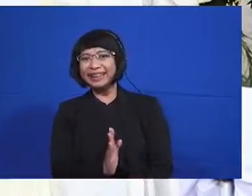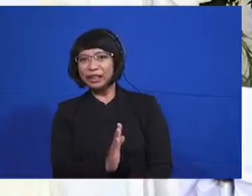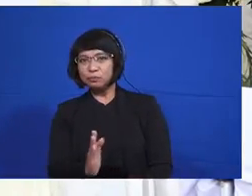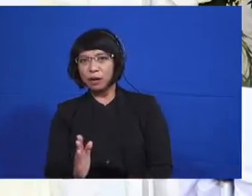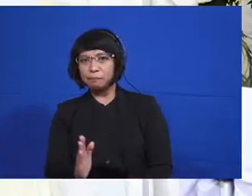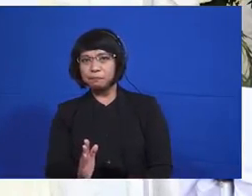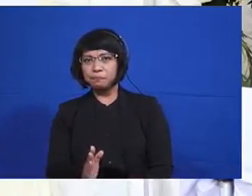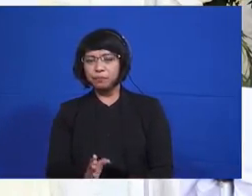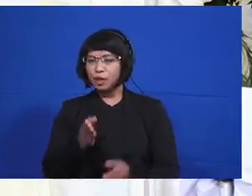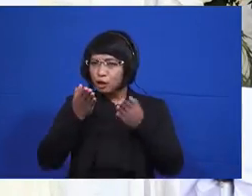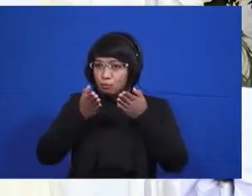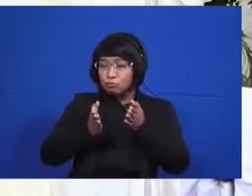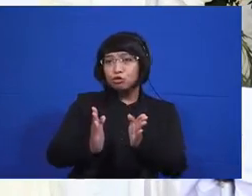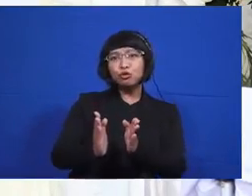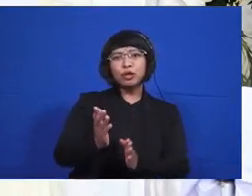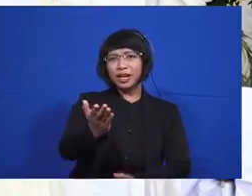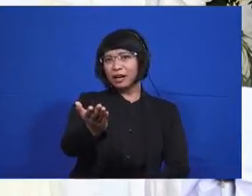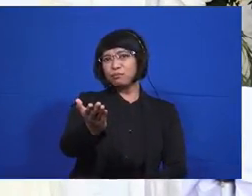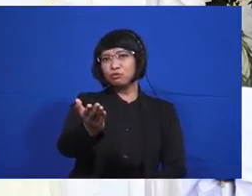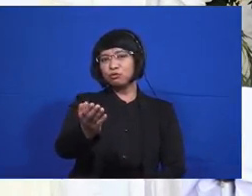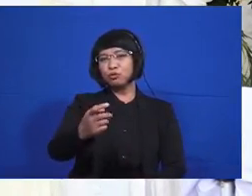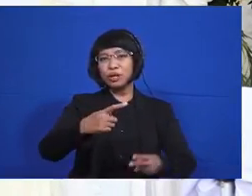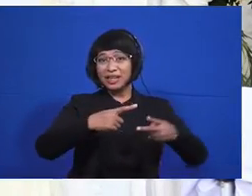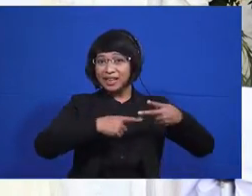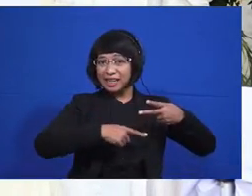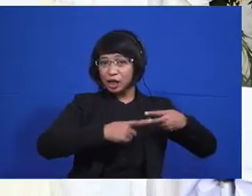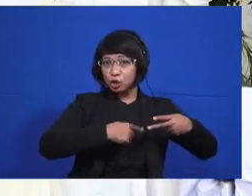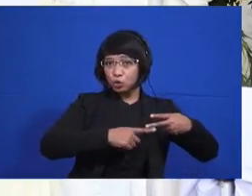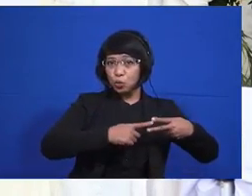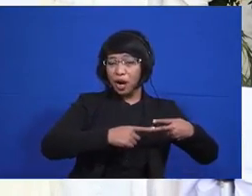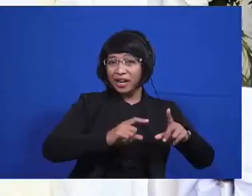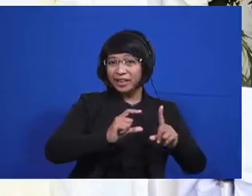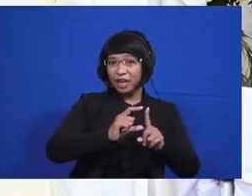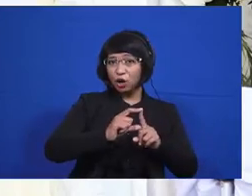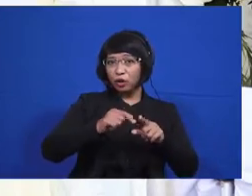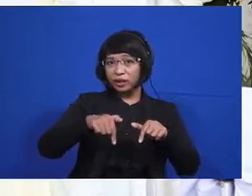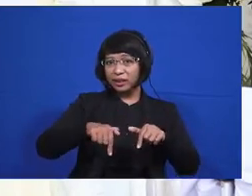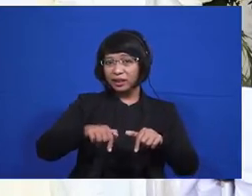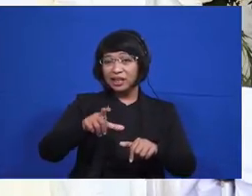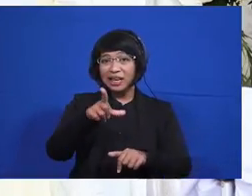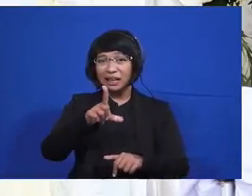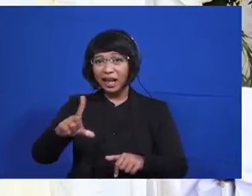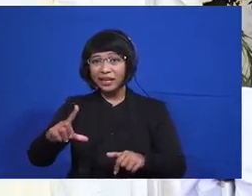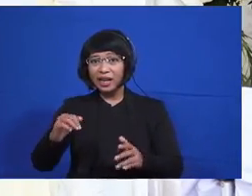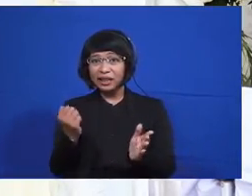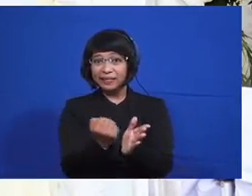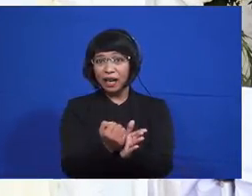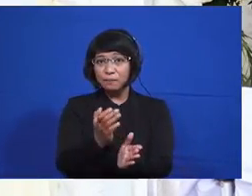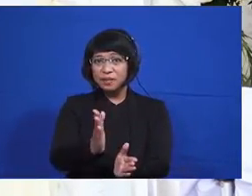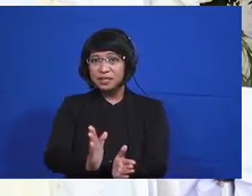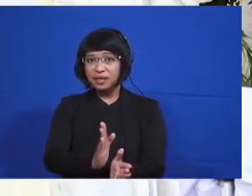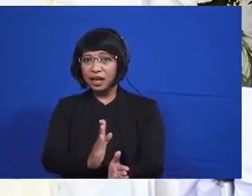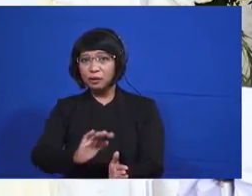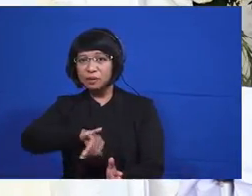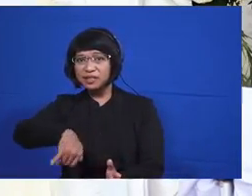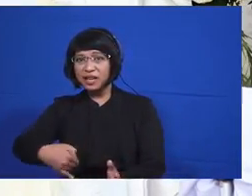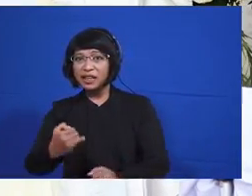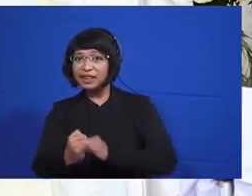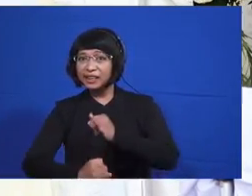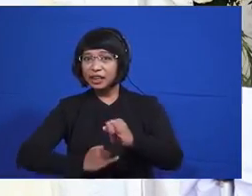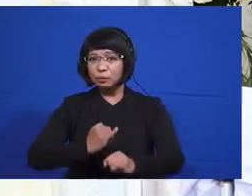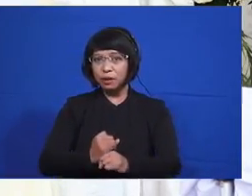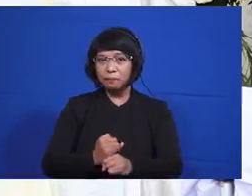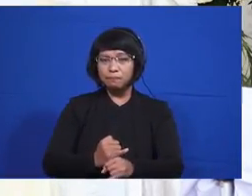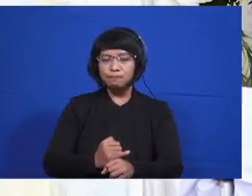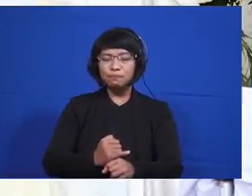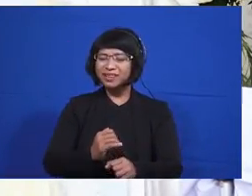Apakah menurut Romo, kedua diakon kita ini layak untuk ditahbiskan menjadi imam? Menurut penilaian